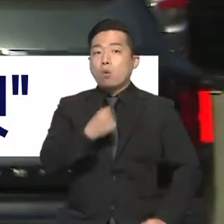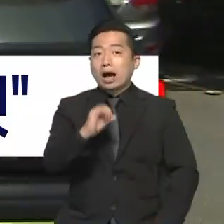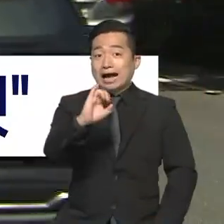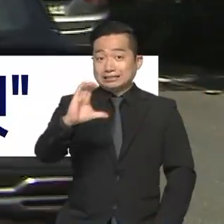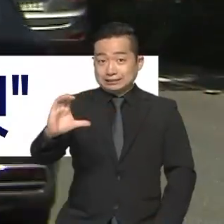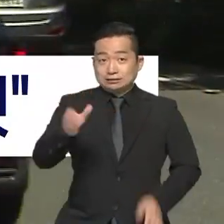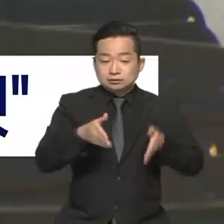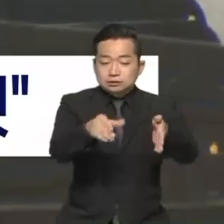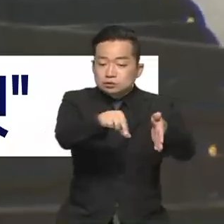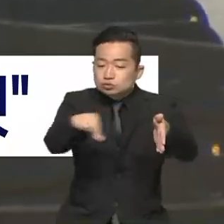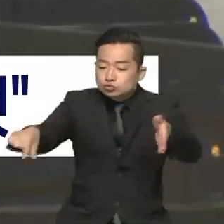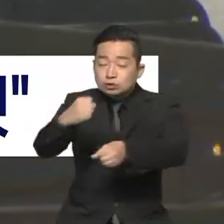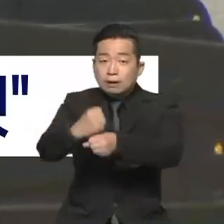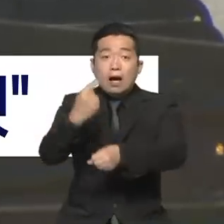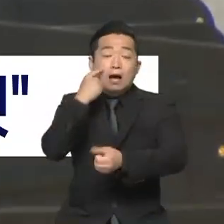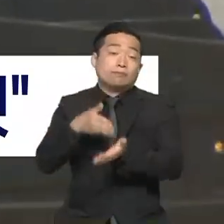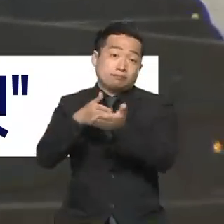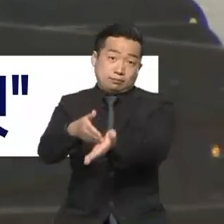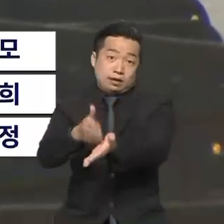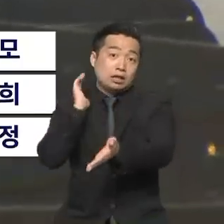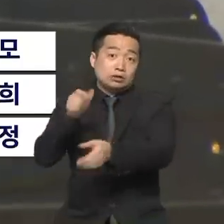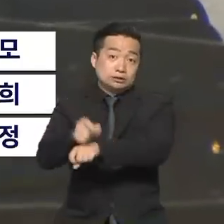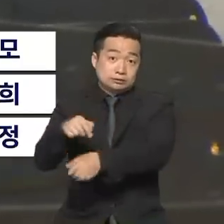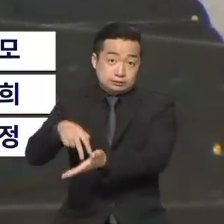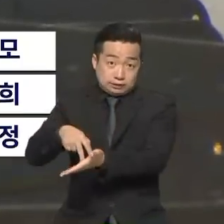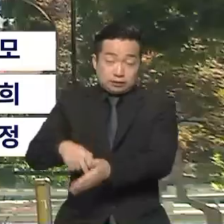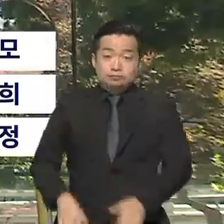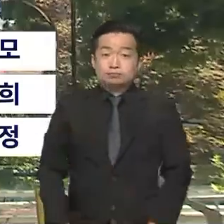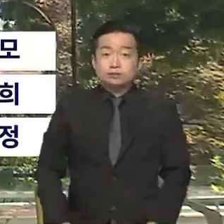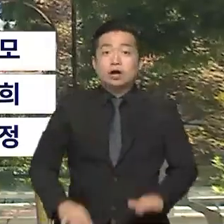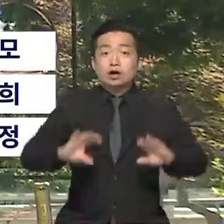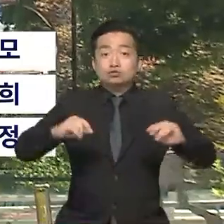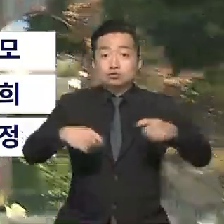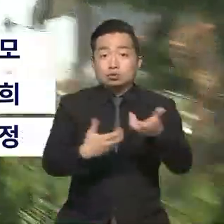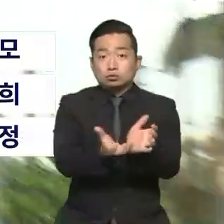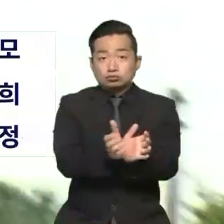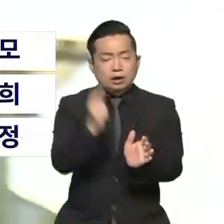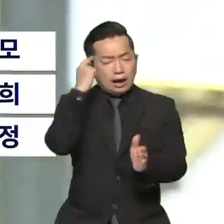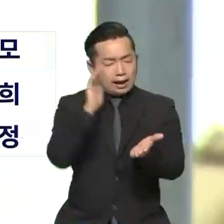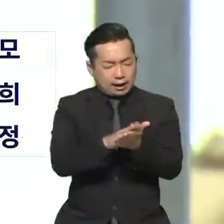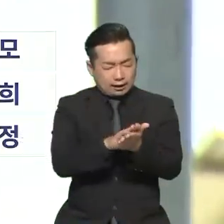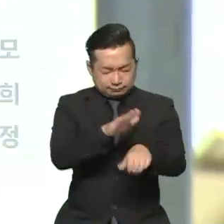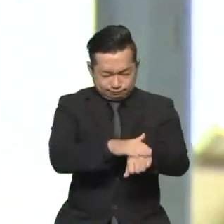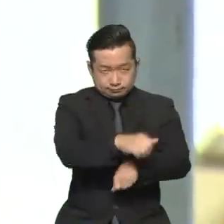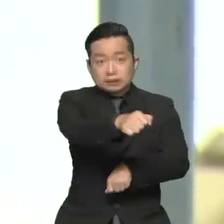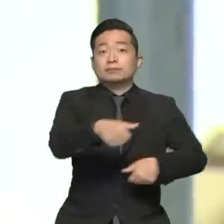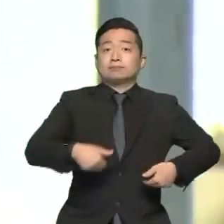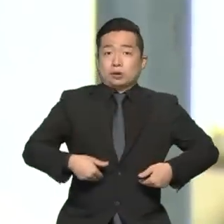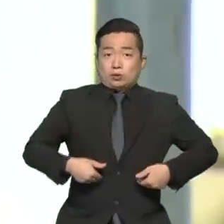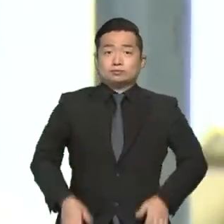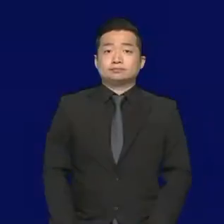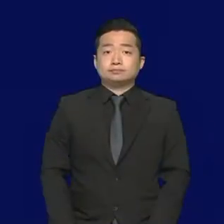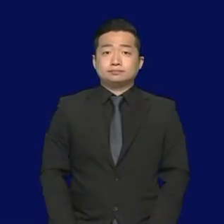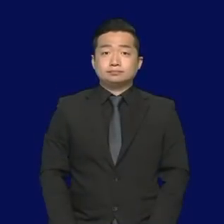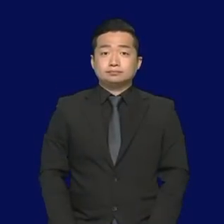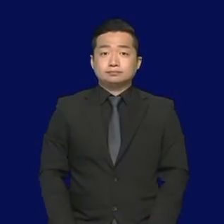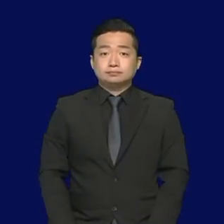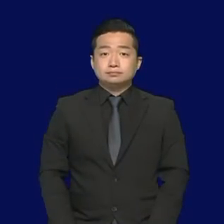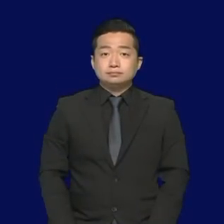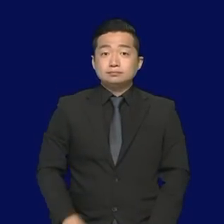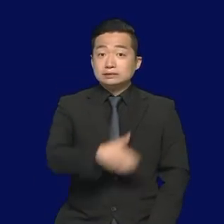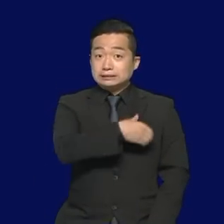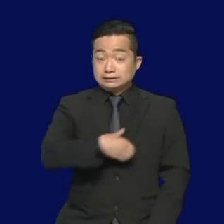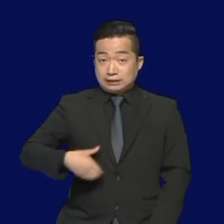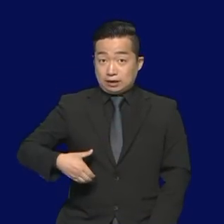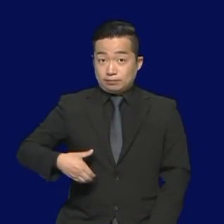만들자고 했습니다. 대통령실은 기본적으로 국토교통부가 알아서 해야 할 문제라는 입장입니다. 그러면서도